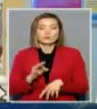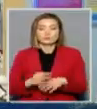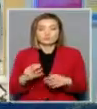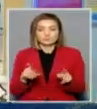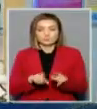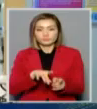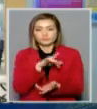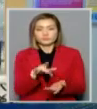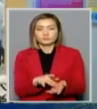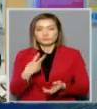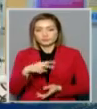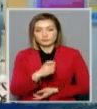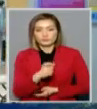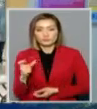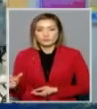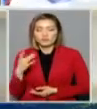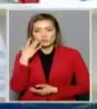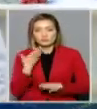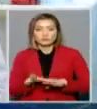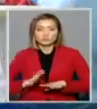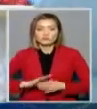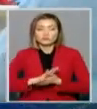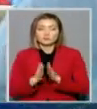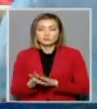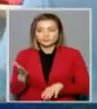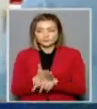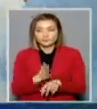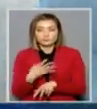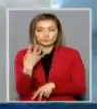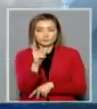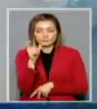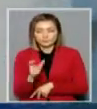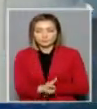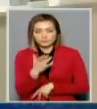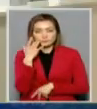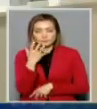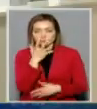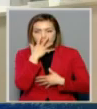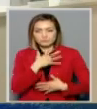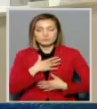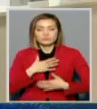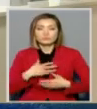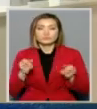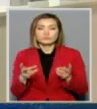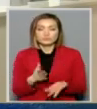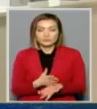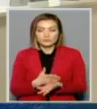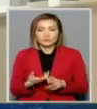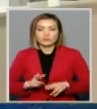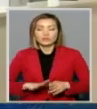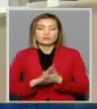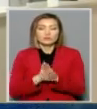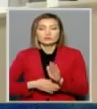выявлено в городе 20 пациентов находятся в тяжелом состоянии четыре человека подключены к дыхательному аппарату для